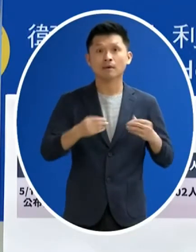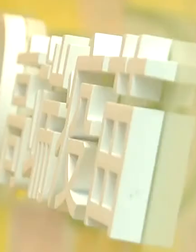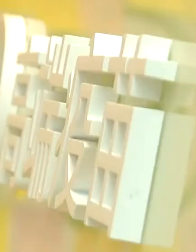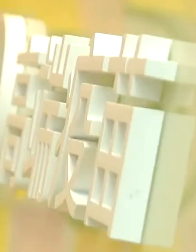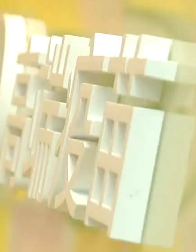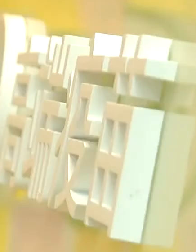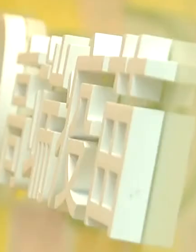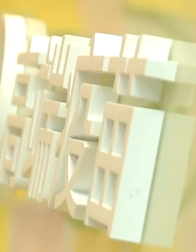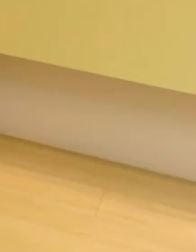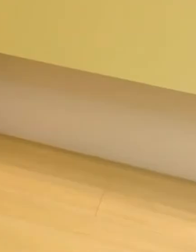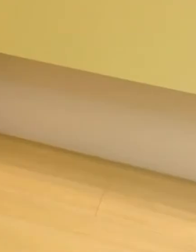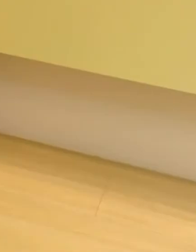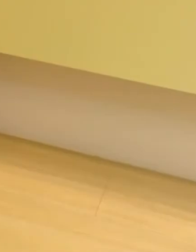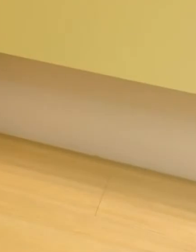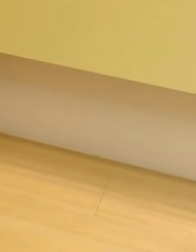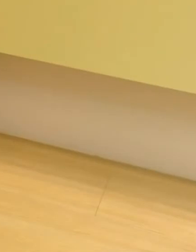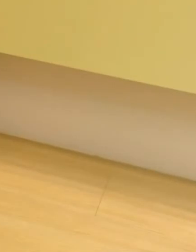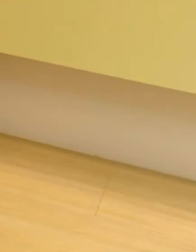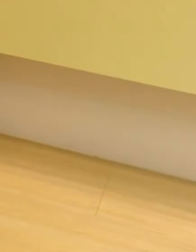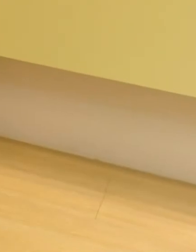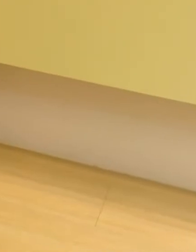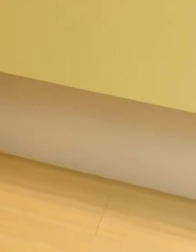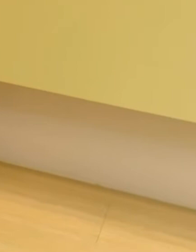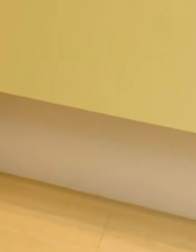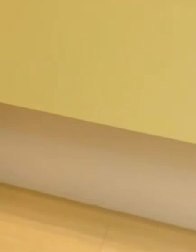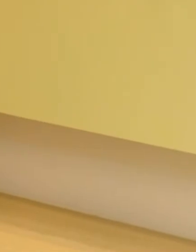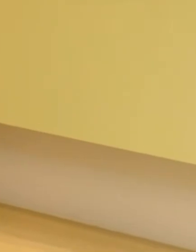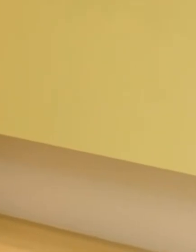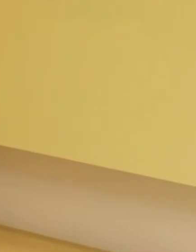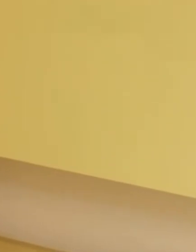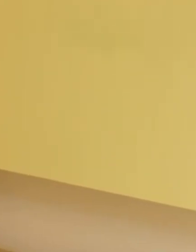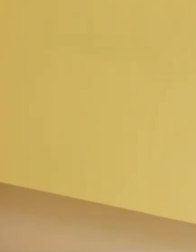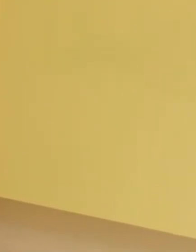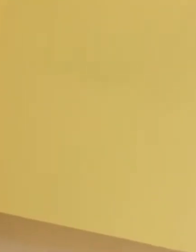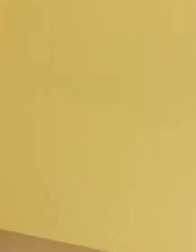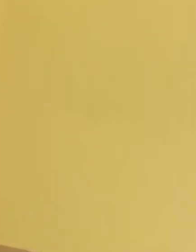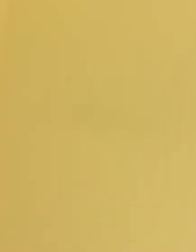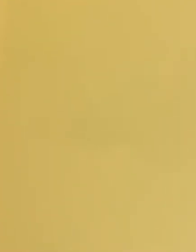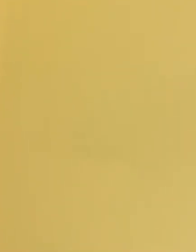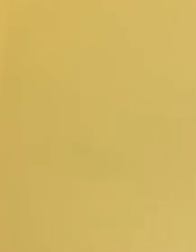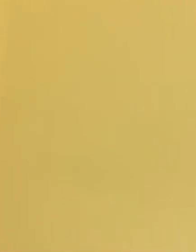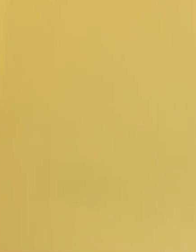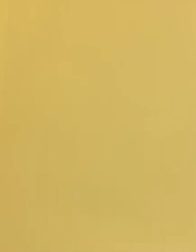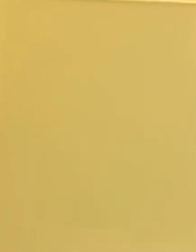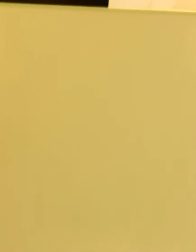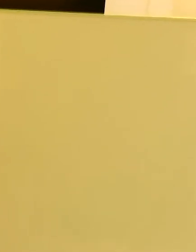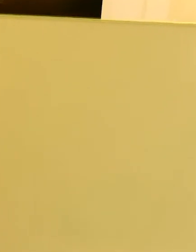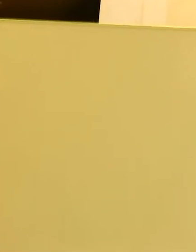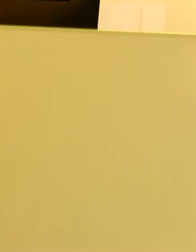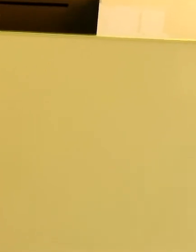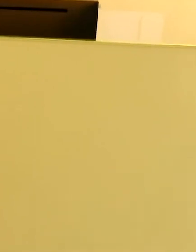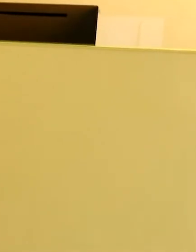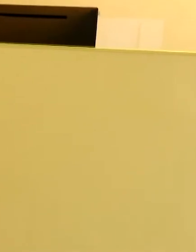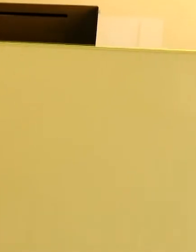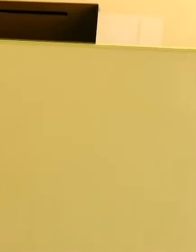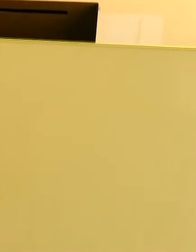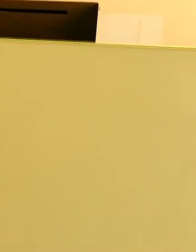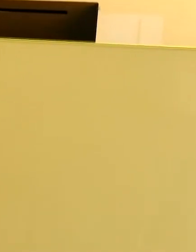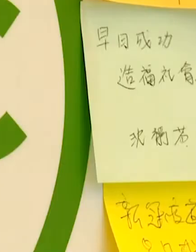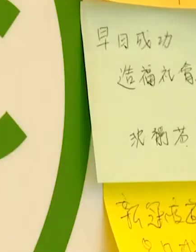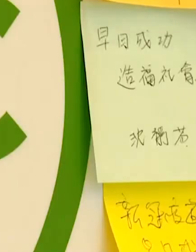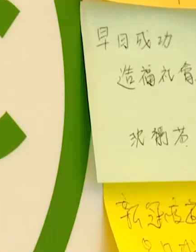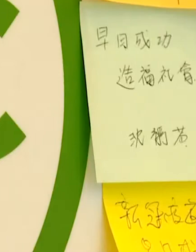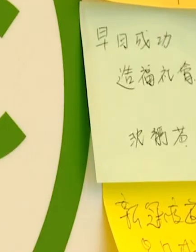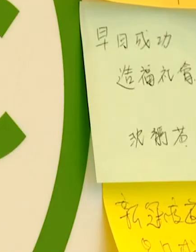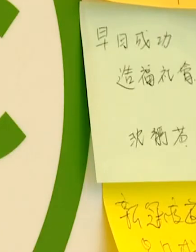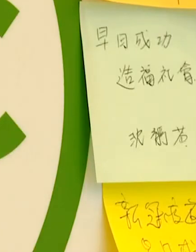作用。 而外媒报道，美国食品药物管理局未来可能拒绝审查和处理任何有关新冠疫苗针对紧急